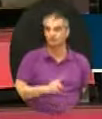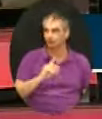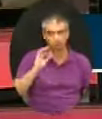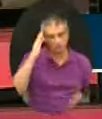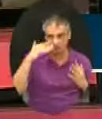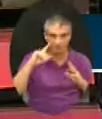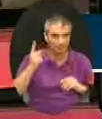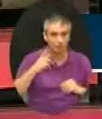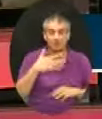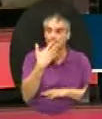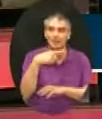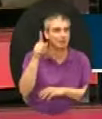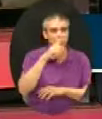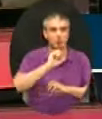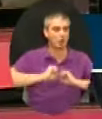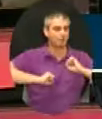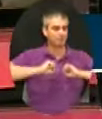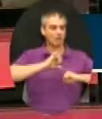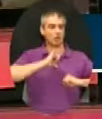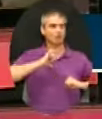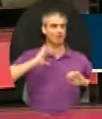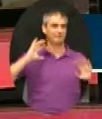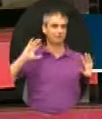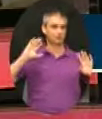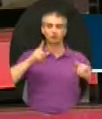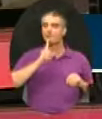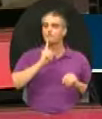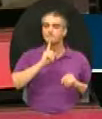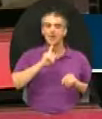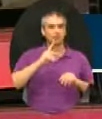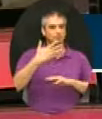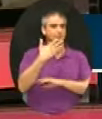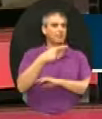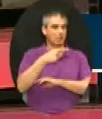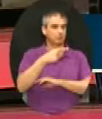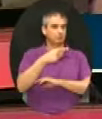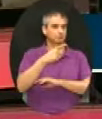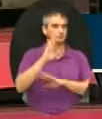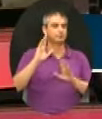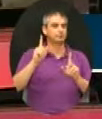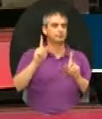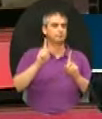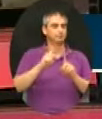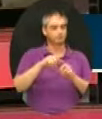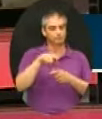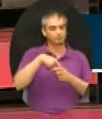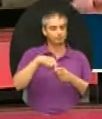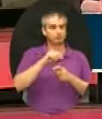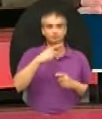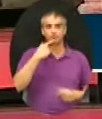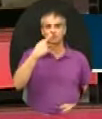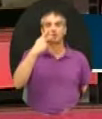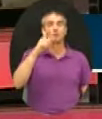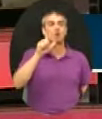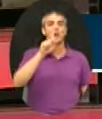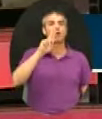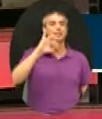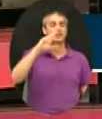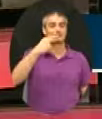הצופים. המדינות לא מתנהגות לבד. יש מעט מאוד מתנהגות שהן מדינות שהן אקוסיסטמי של עצמם. פלורידה אגב היא אחת